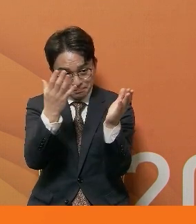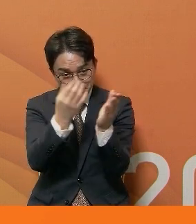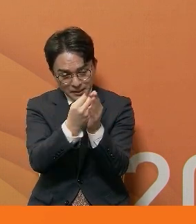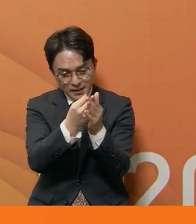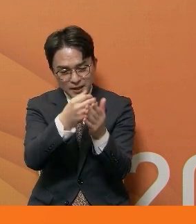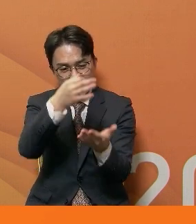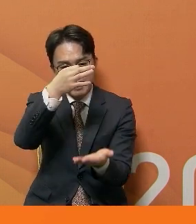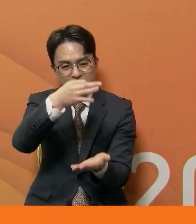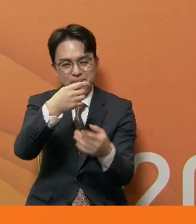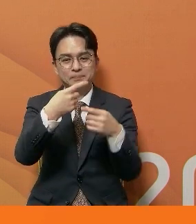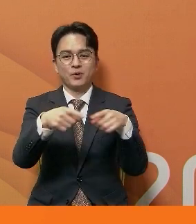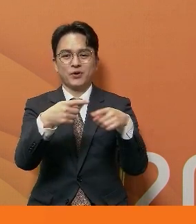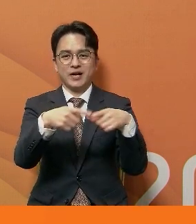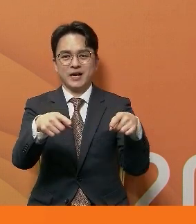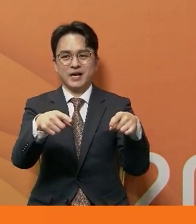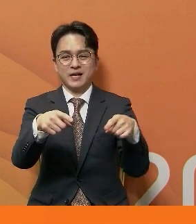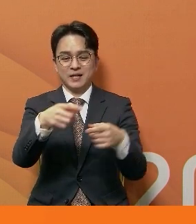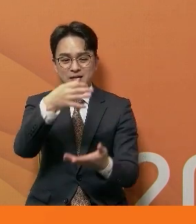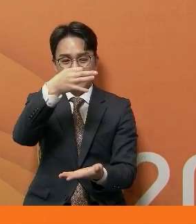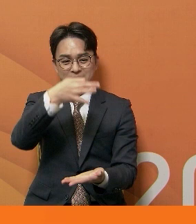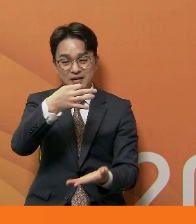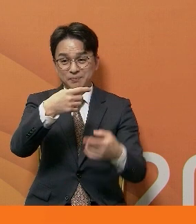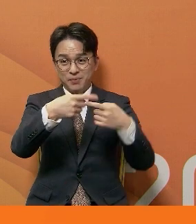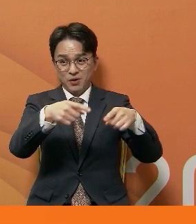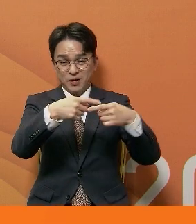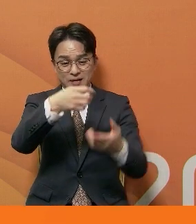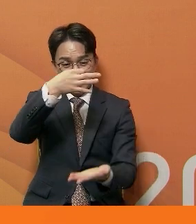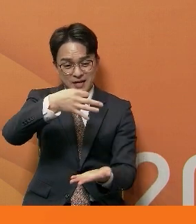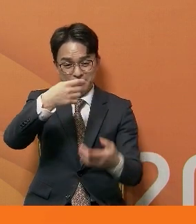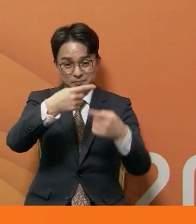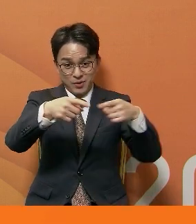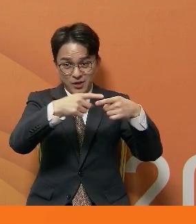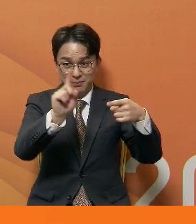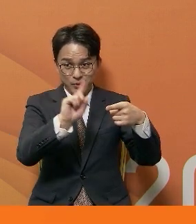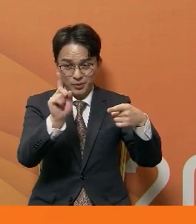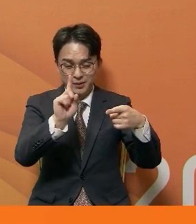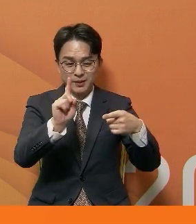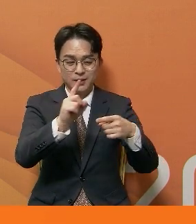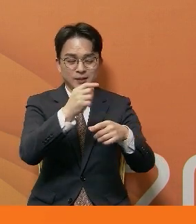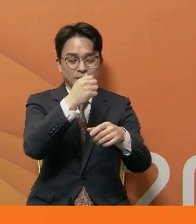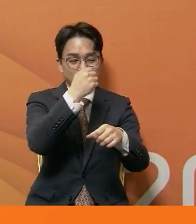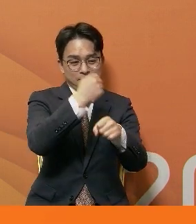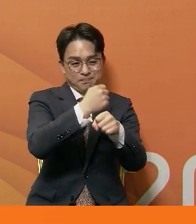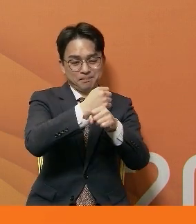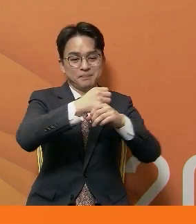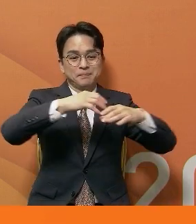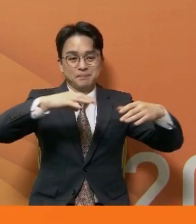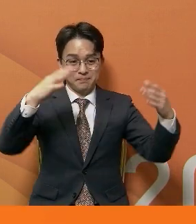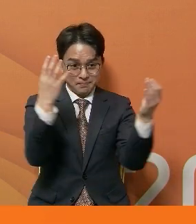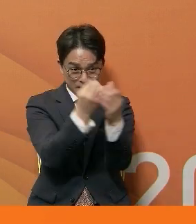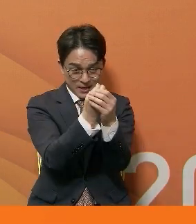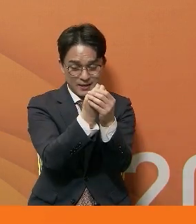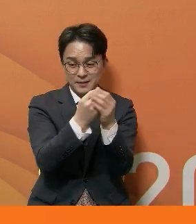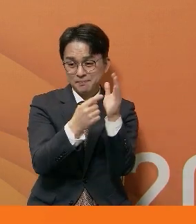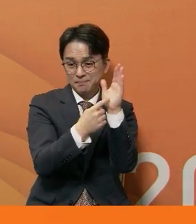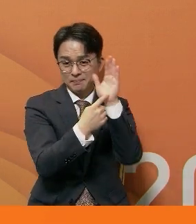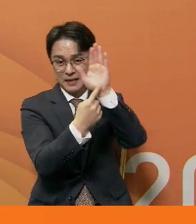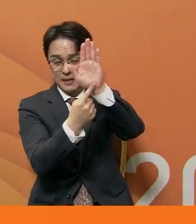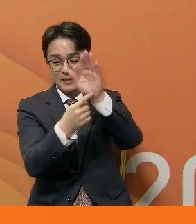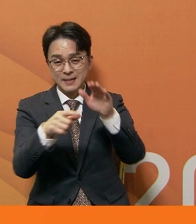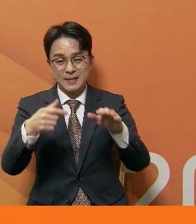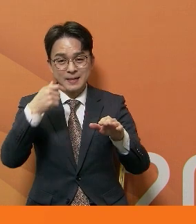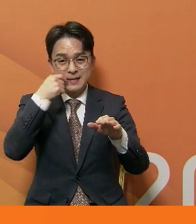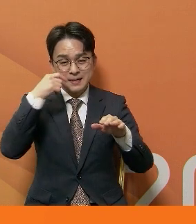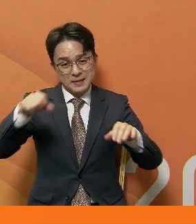됩니다 컨텐츠 가치 평가는 콘텐츠가 완성이 되고 흥행할 수 있는지에 대해서 평가를 하는